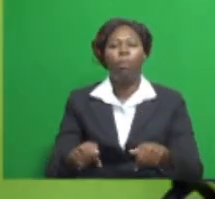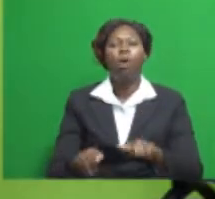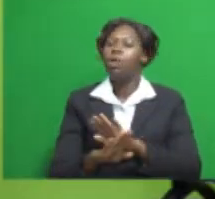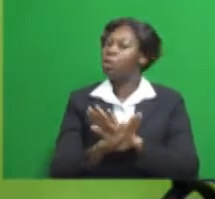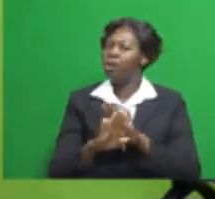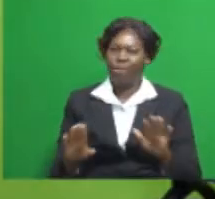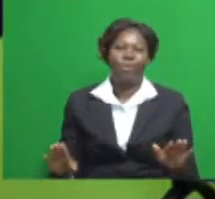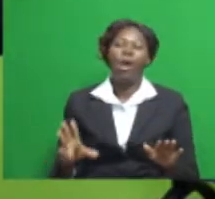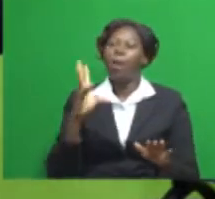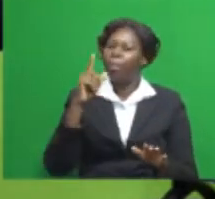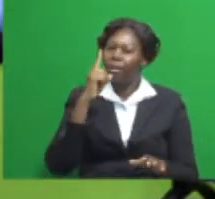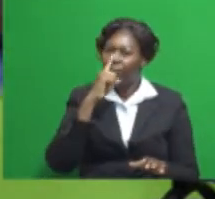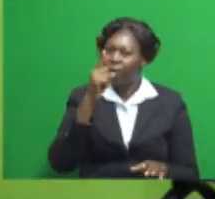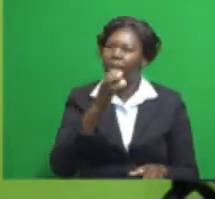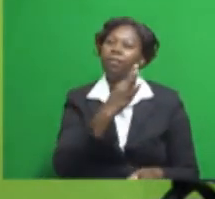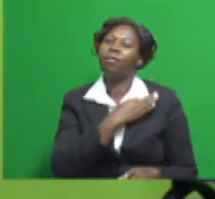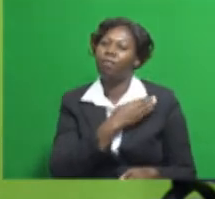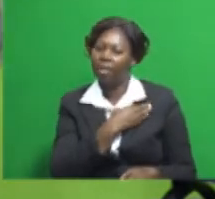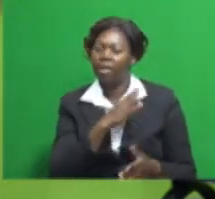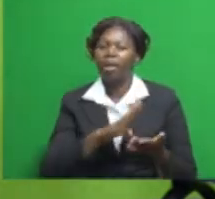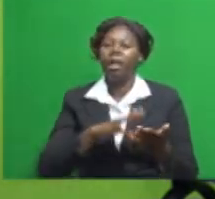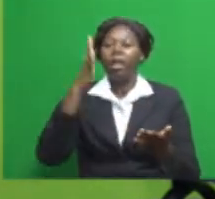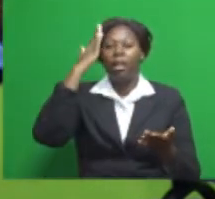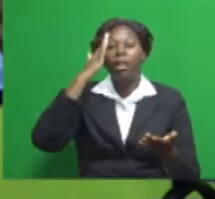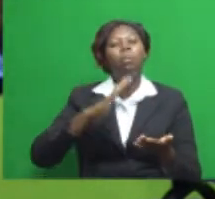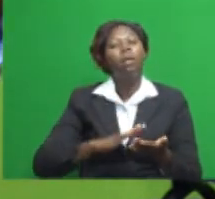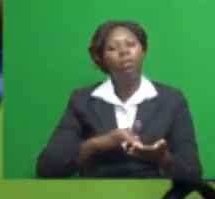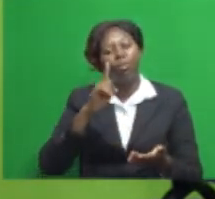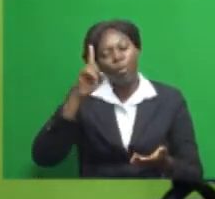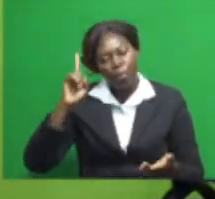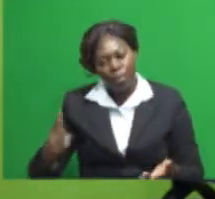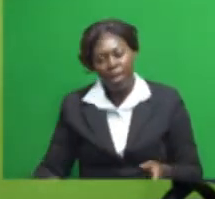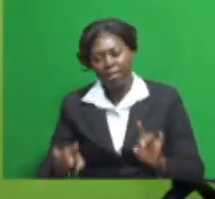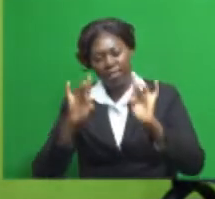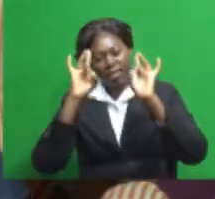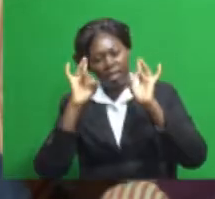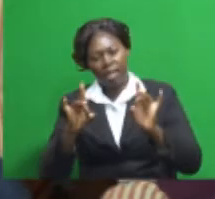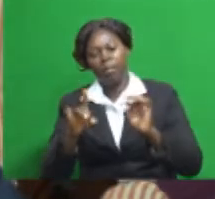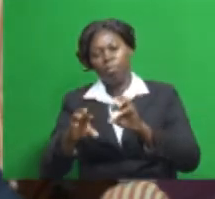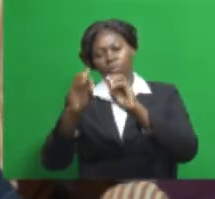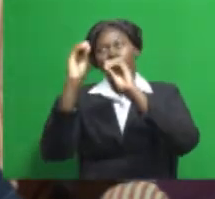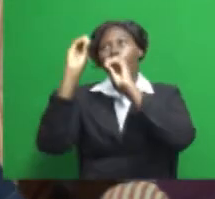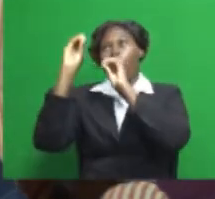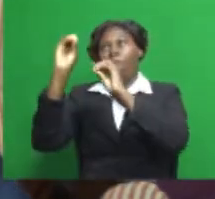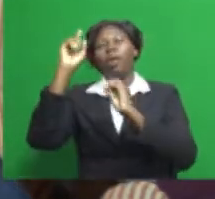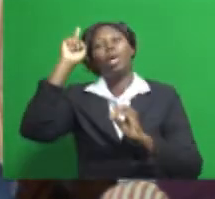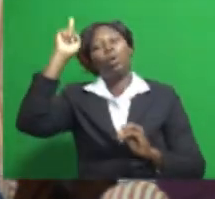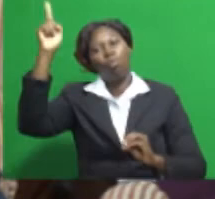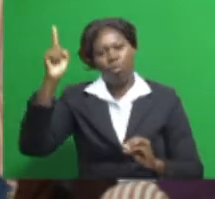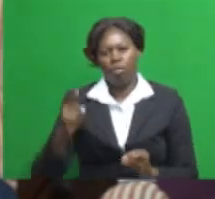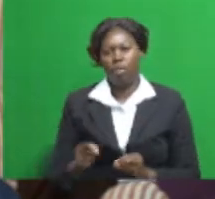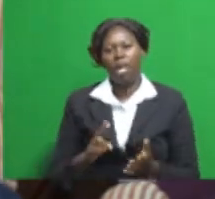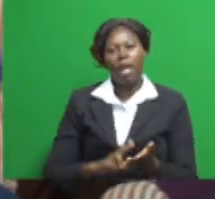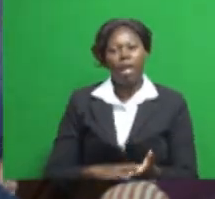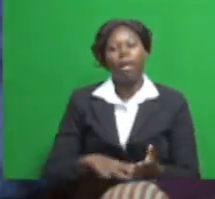kutenda kunofanira kuti munhu akanzwa vhangeri obvuma kuramba achiteerera nekuchengeta ndiitirei ichi asi kuve kuda